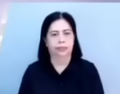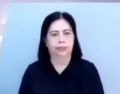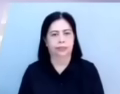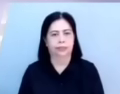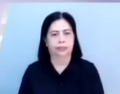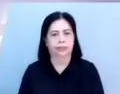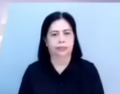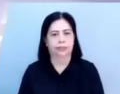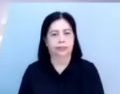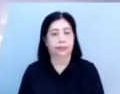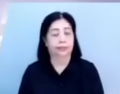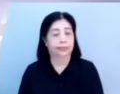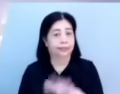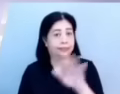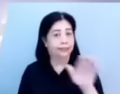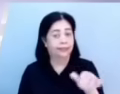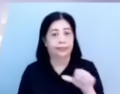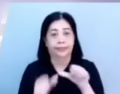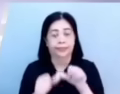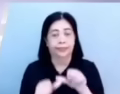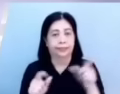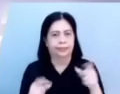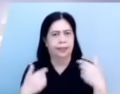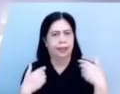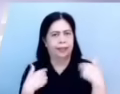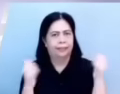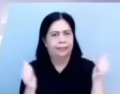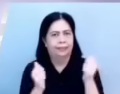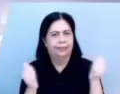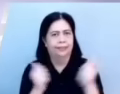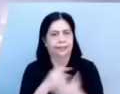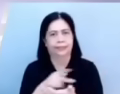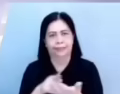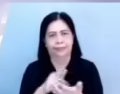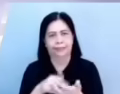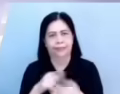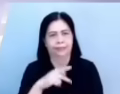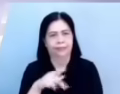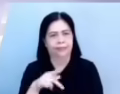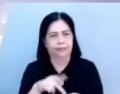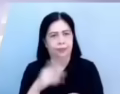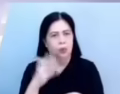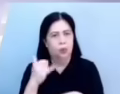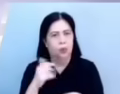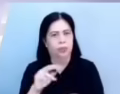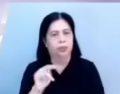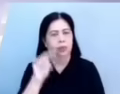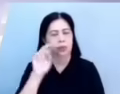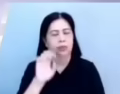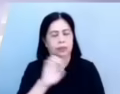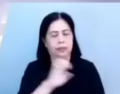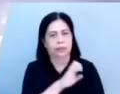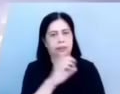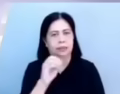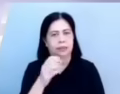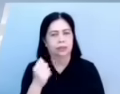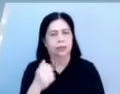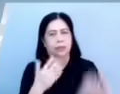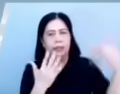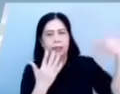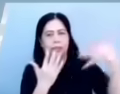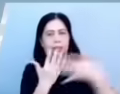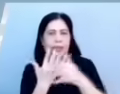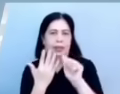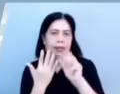Mga kapuso, patuloy na binabalot ng lamig ang ilang bahagi ng bansa dahil sa northeast monsoon o hanging amihan. Ngayong